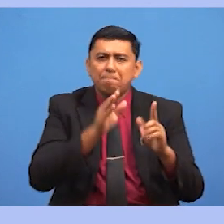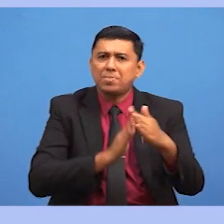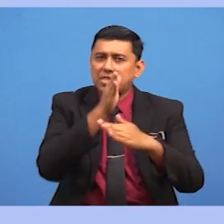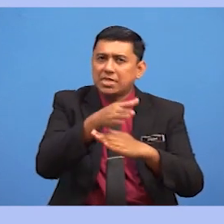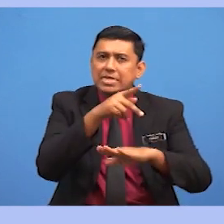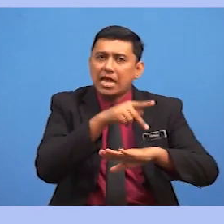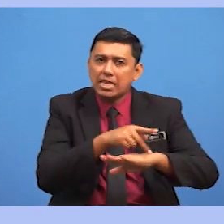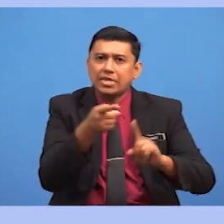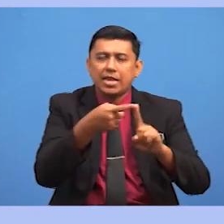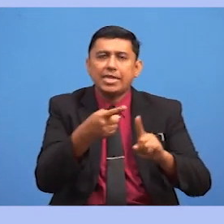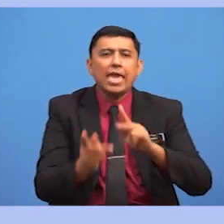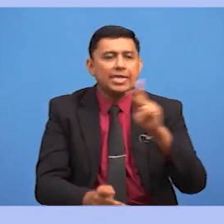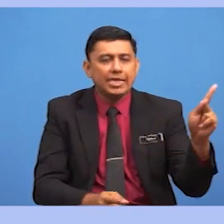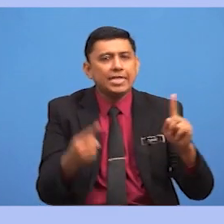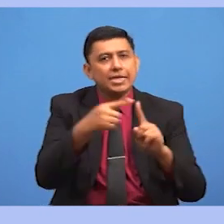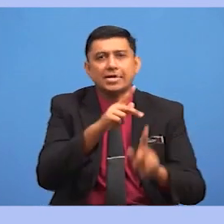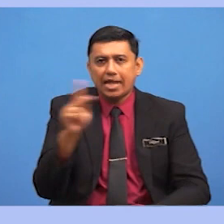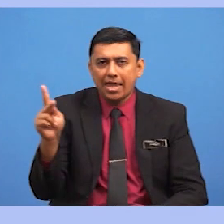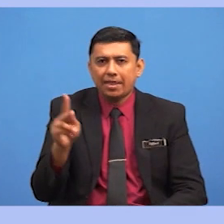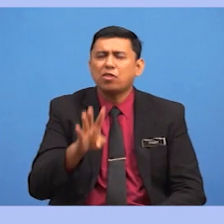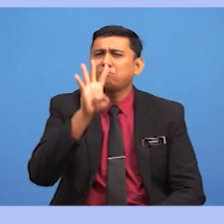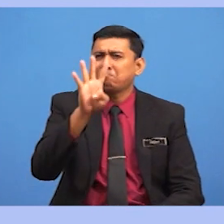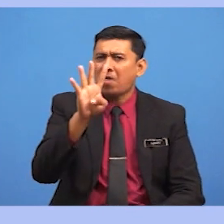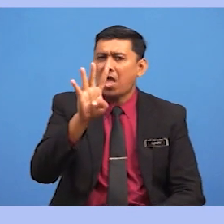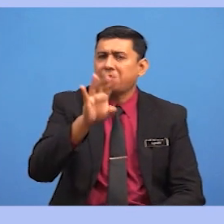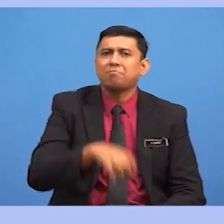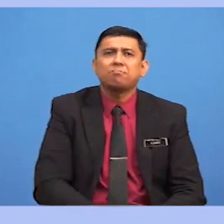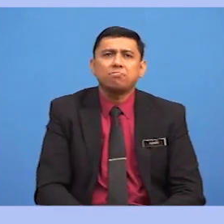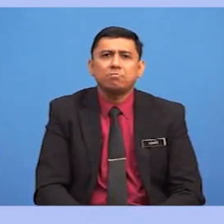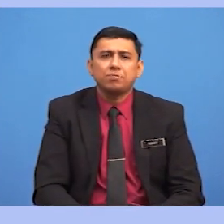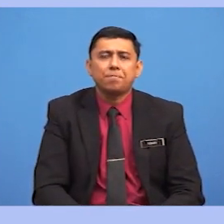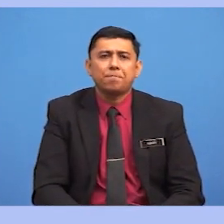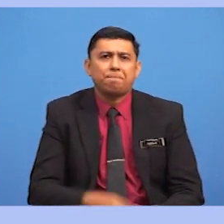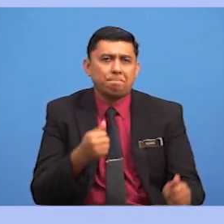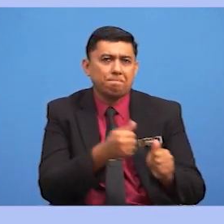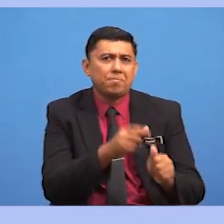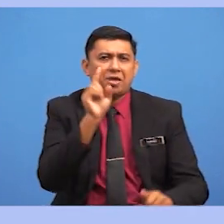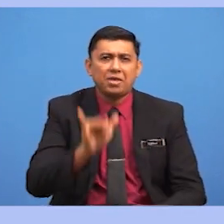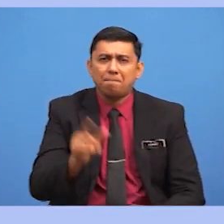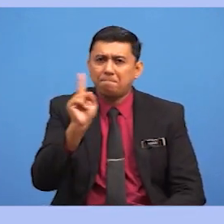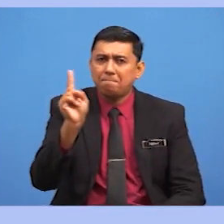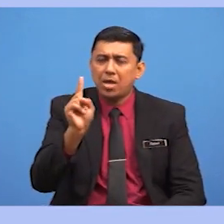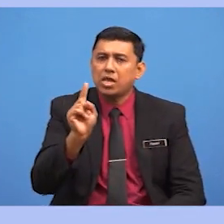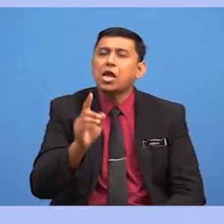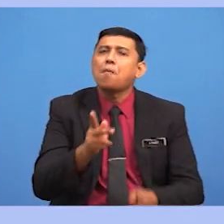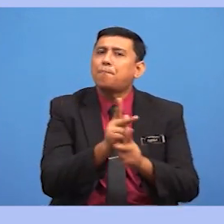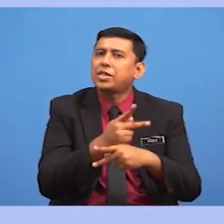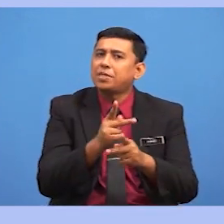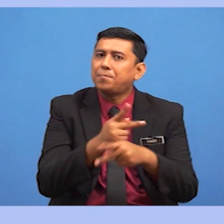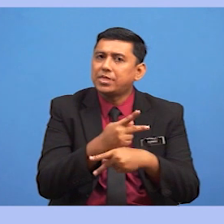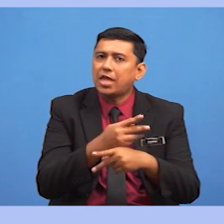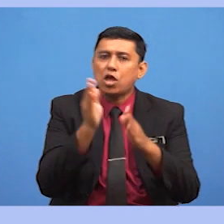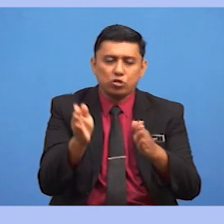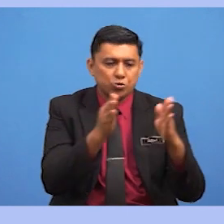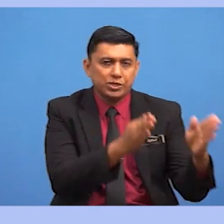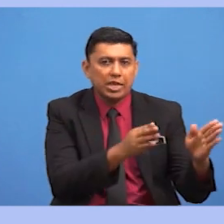ke kanan jadual berkala. Yang keempat, antara berikut yang manakah merupakan